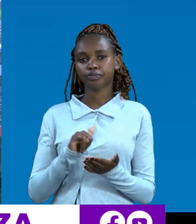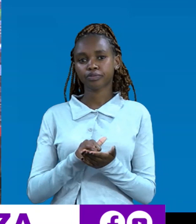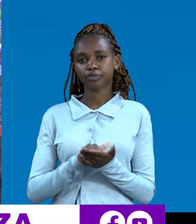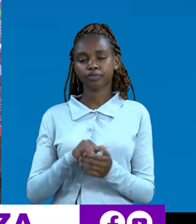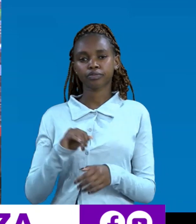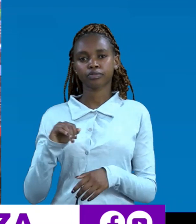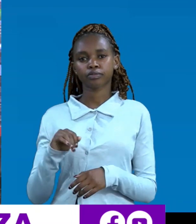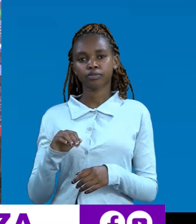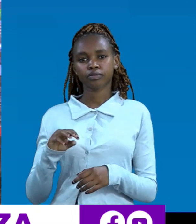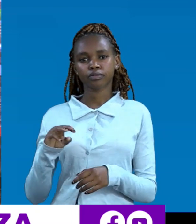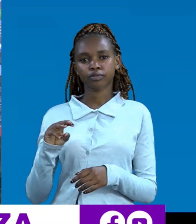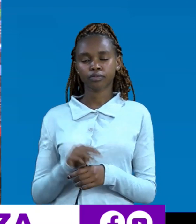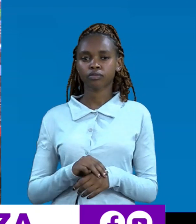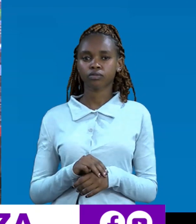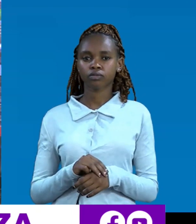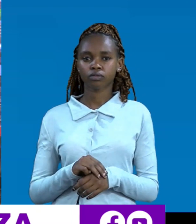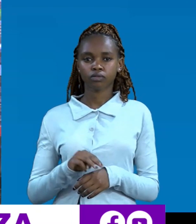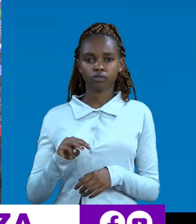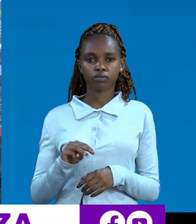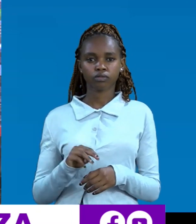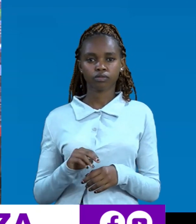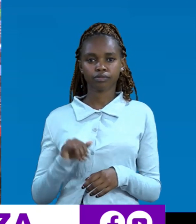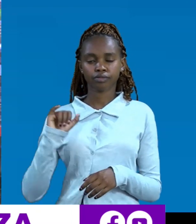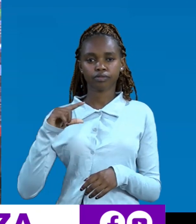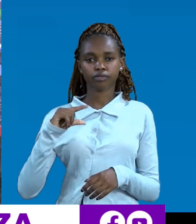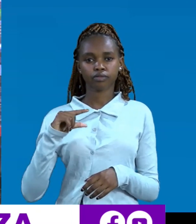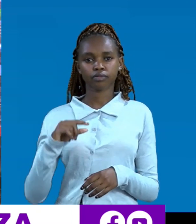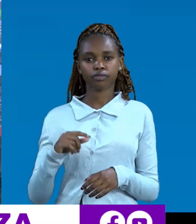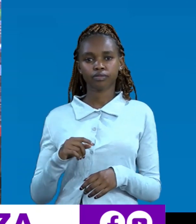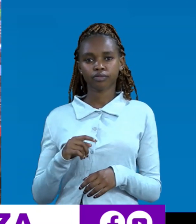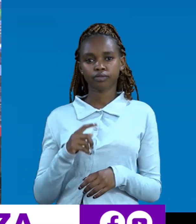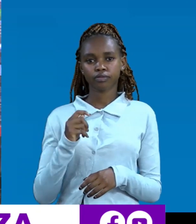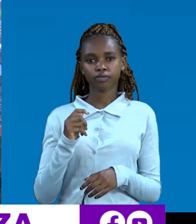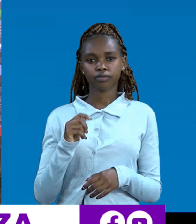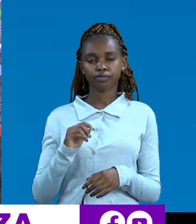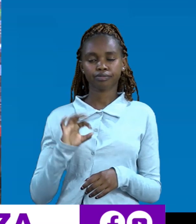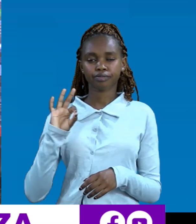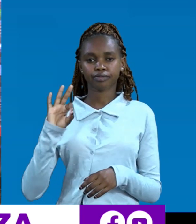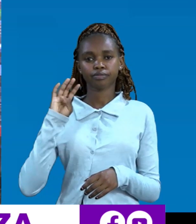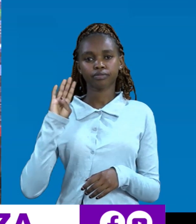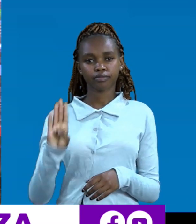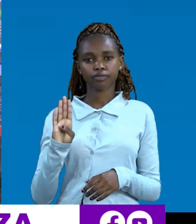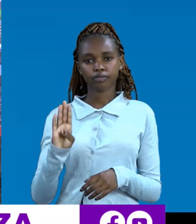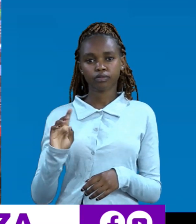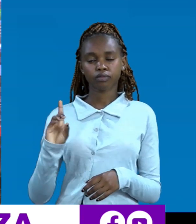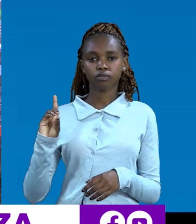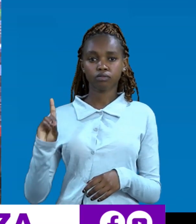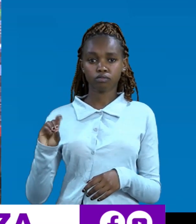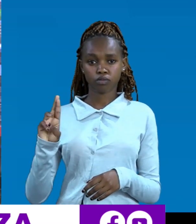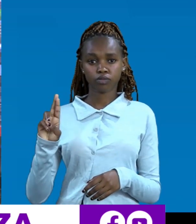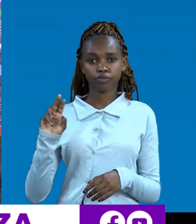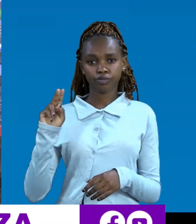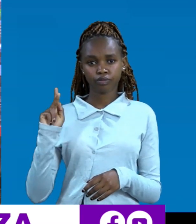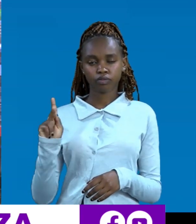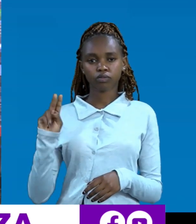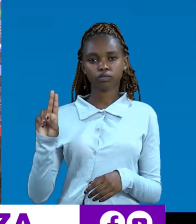Aya, mimi sasa niseme zenye niko active. Uh-huh. Kuna Instagram na TikTok. Facebook, mtalipata kama Nduku, ama